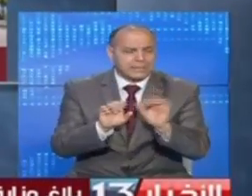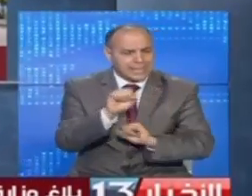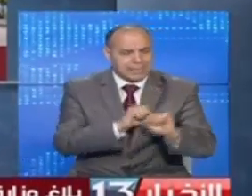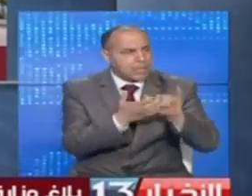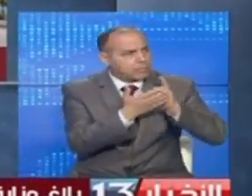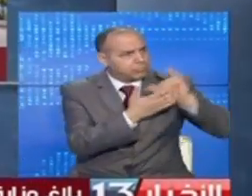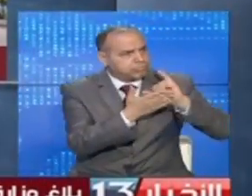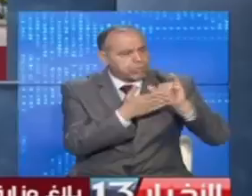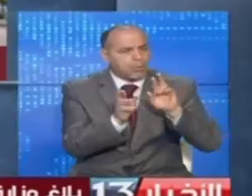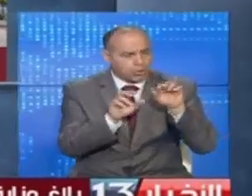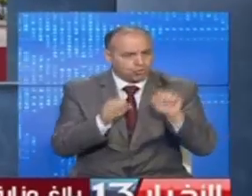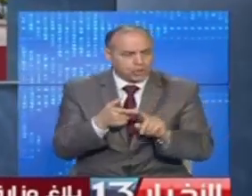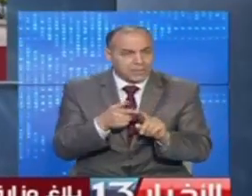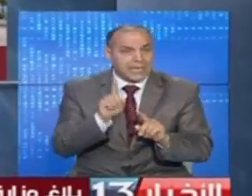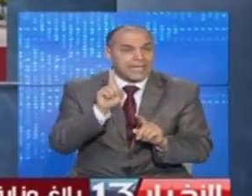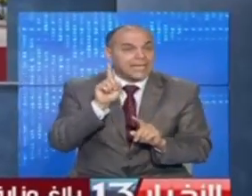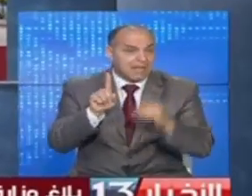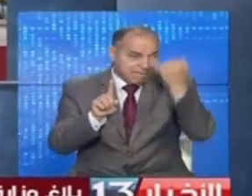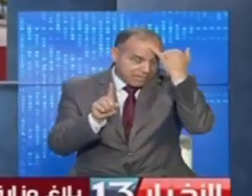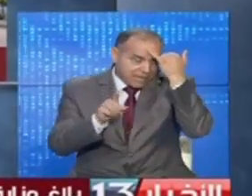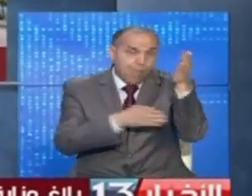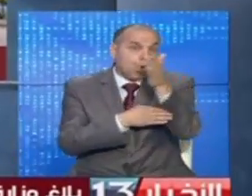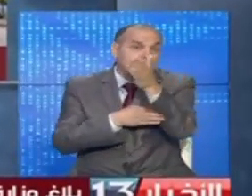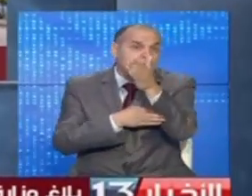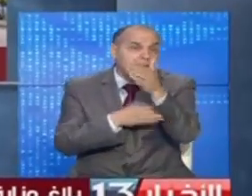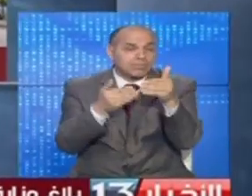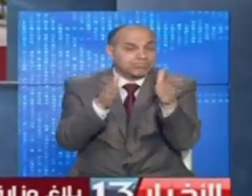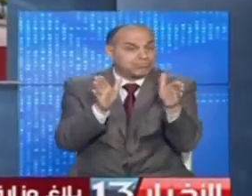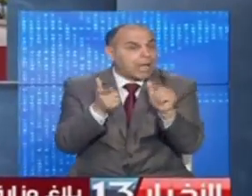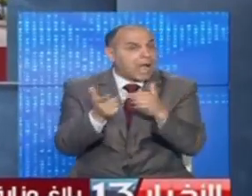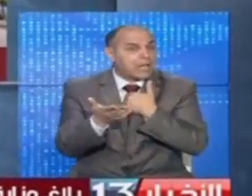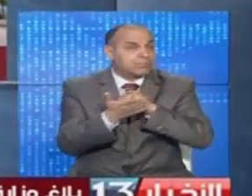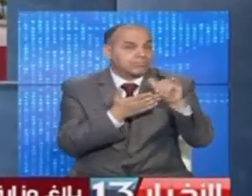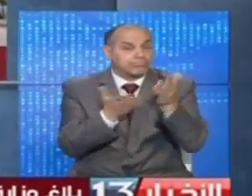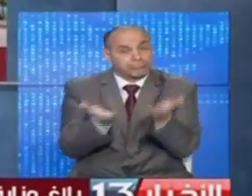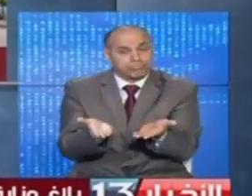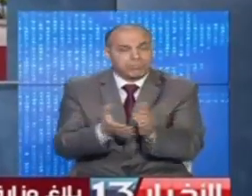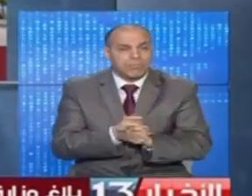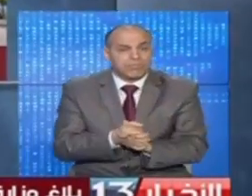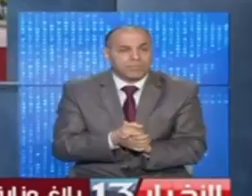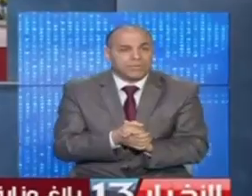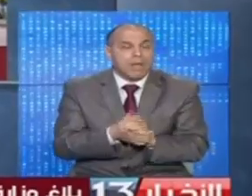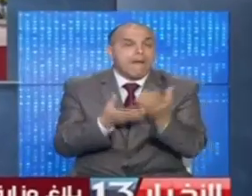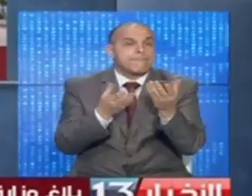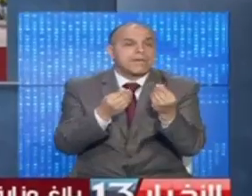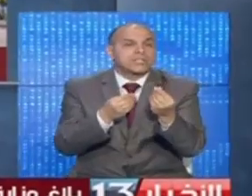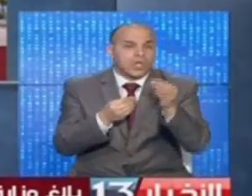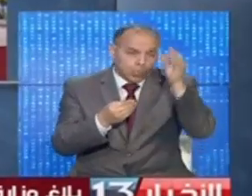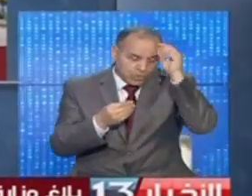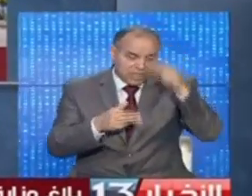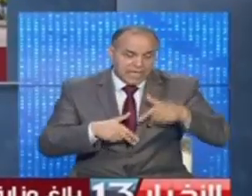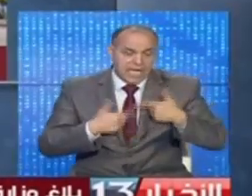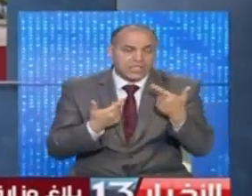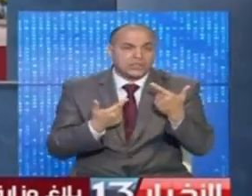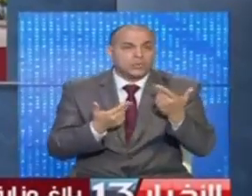لتنظيم رحلات العودة حال مبادرة البلدان برفع قيودها على السفر. وكان عدد من أبناء الجالية